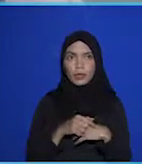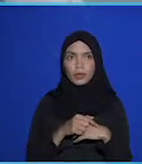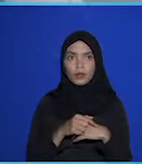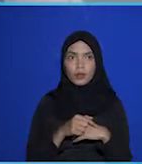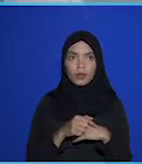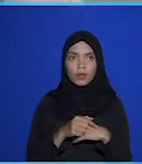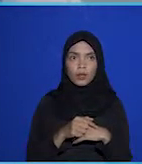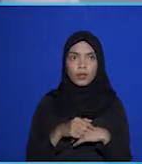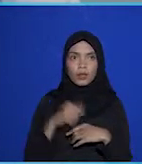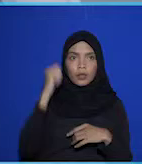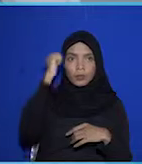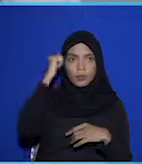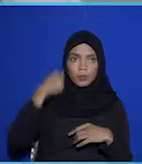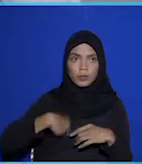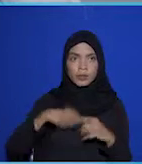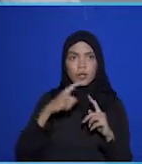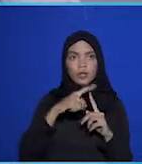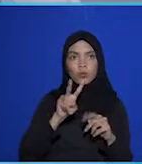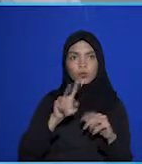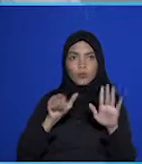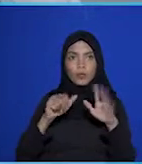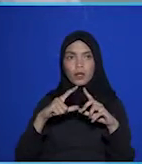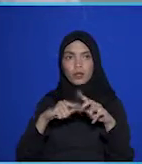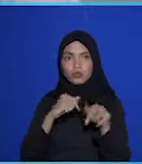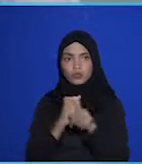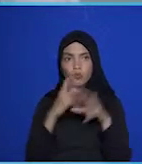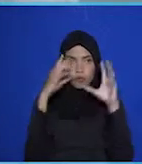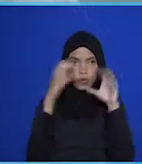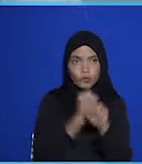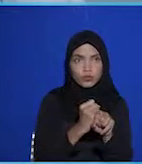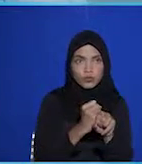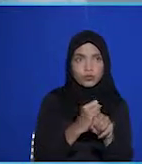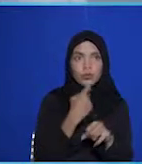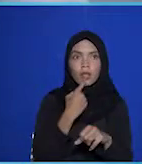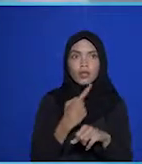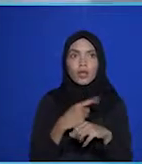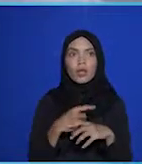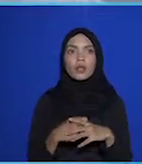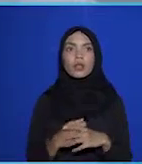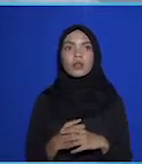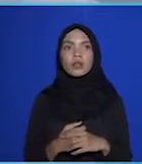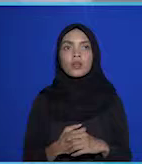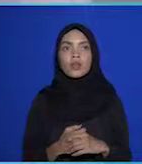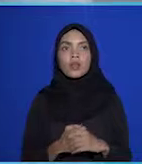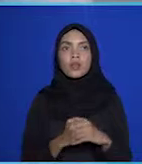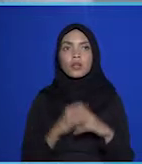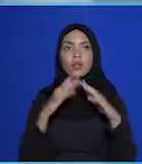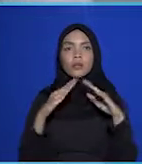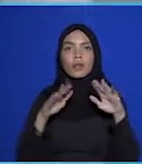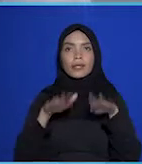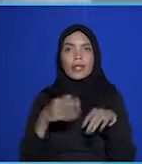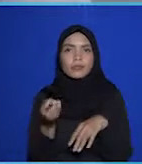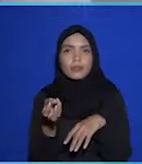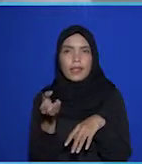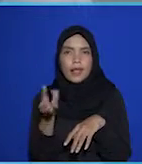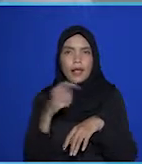listrik, telekomunikasi, perbankan, dan seterusnya. Dan yang terakhir itu adalah bahan material dan semen ditugaskan untuk.